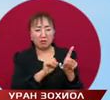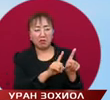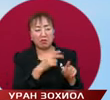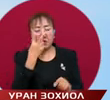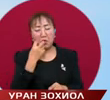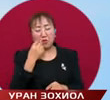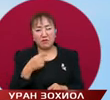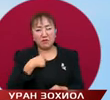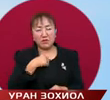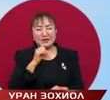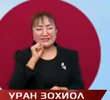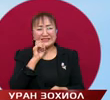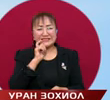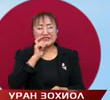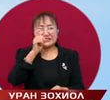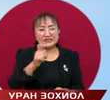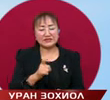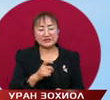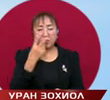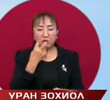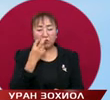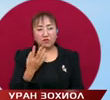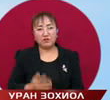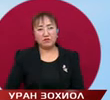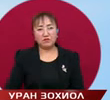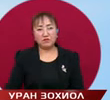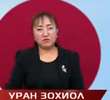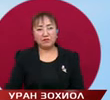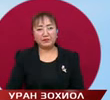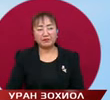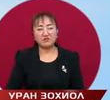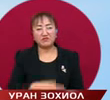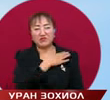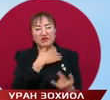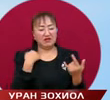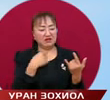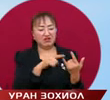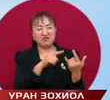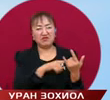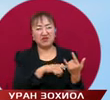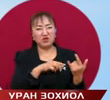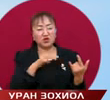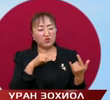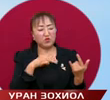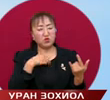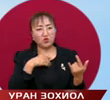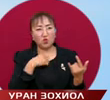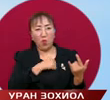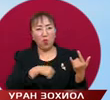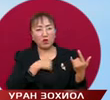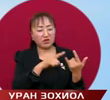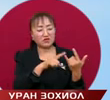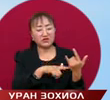орлоо. Гэтэл нэгдлийн төлөөлөгч за ганц мөө хөгшин атны төлөө юун сүртэй юм